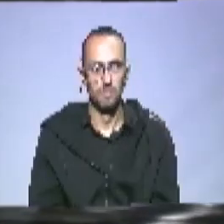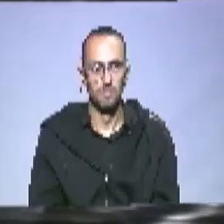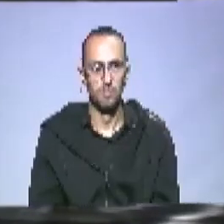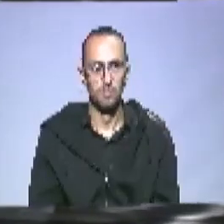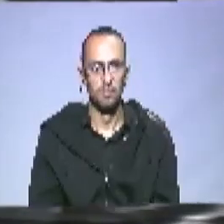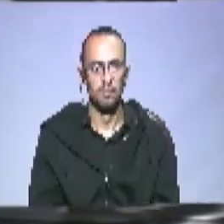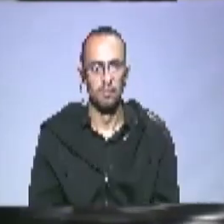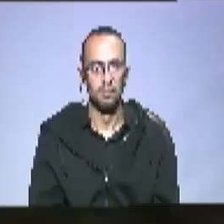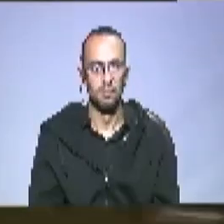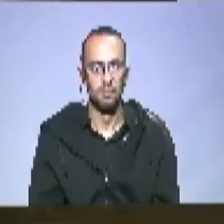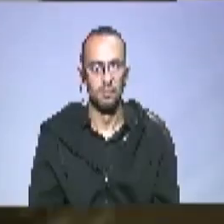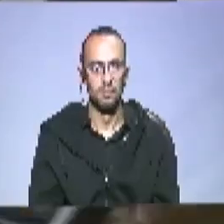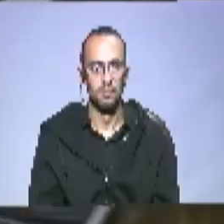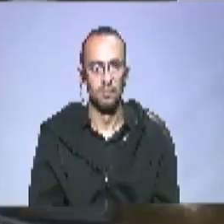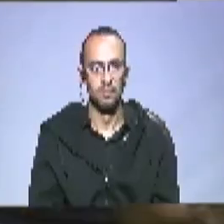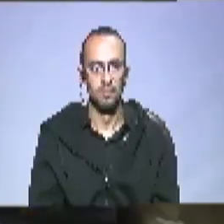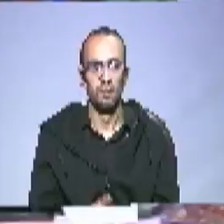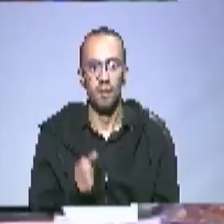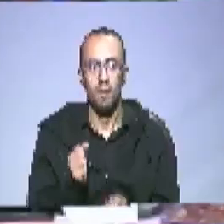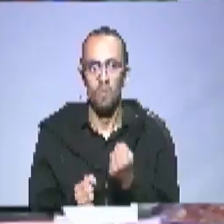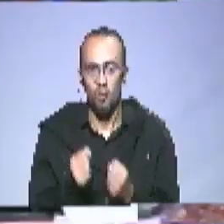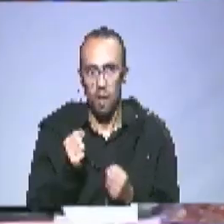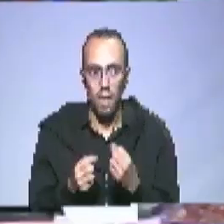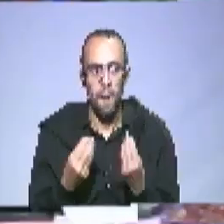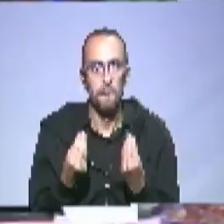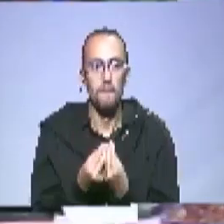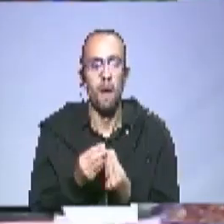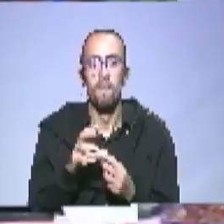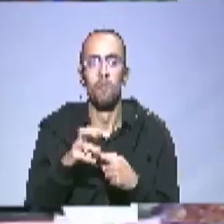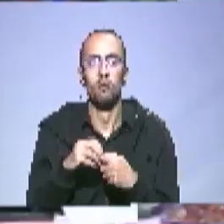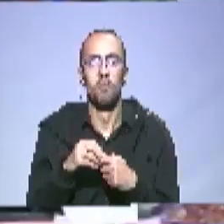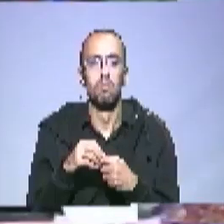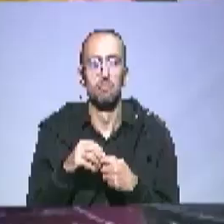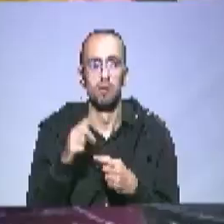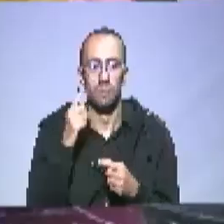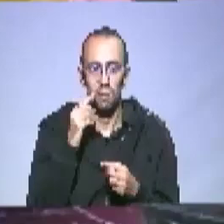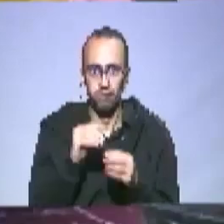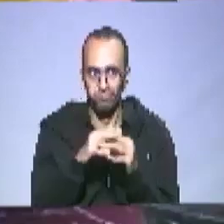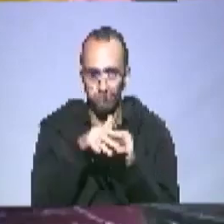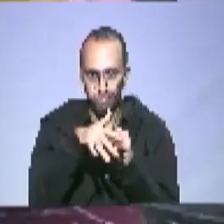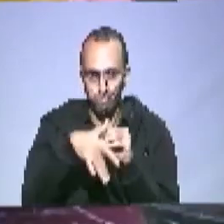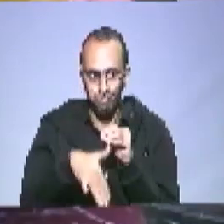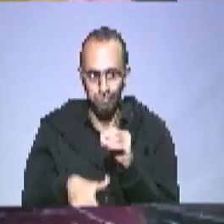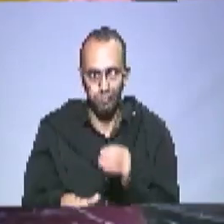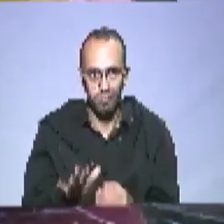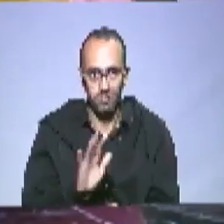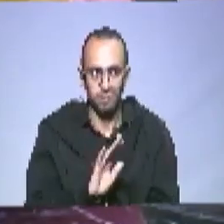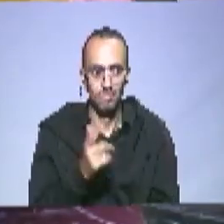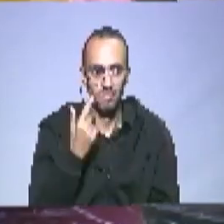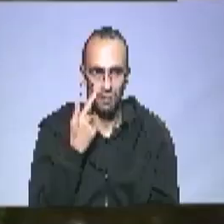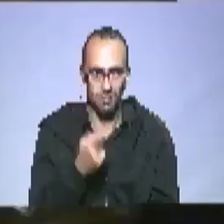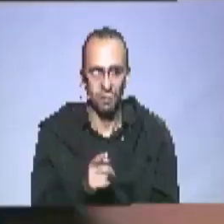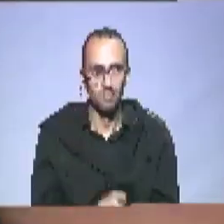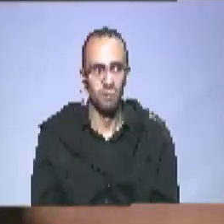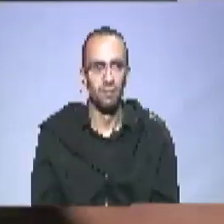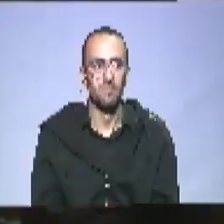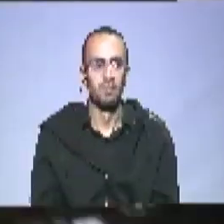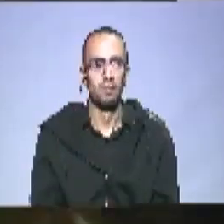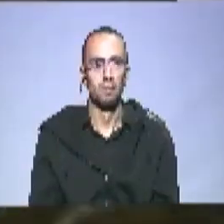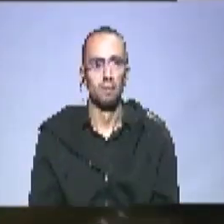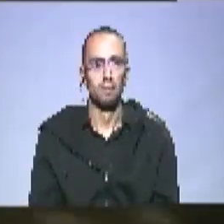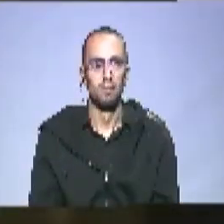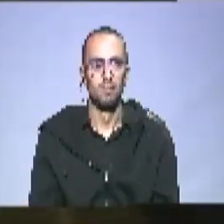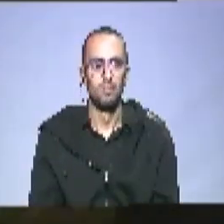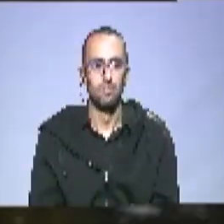النهاردة عملنا الملوخية بالمشروم. الشيف عامل المشروم، شايف القوام عامل ازاي؟ جميل. اه اهي